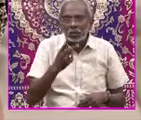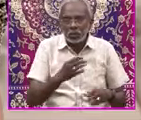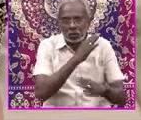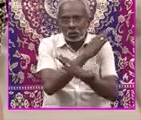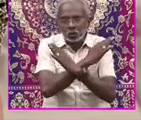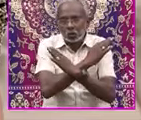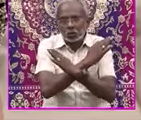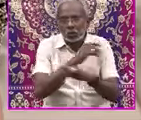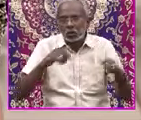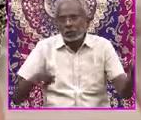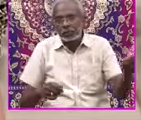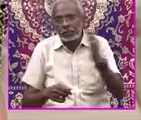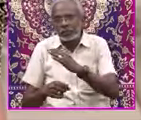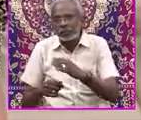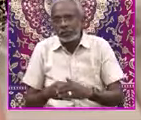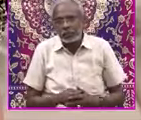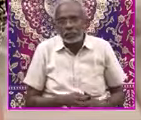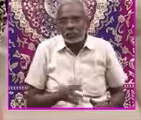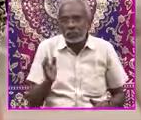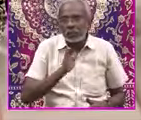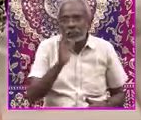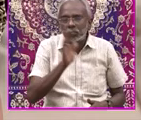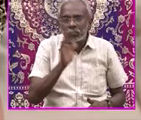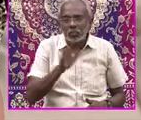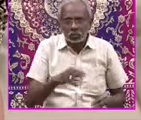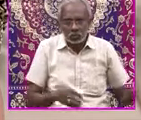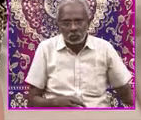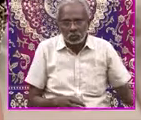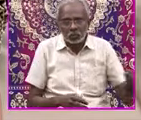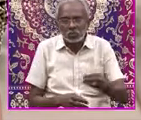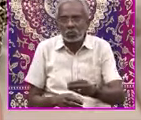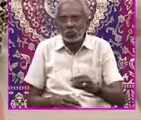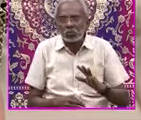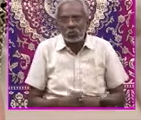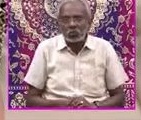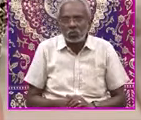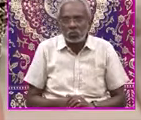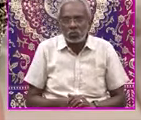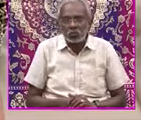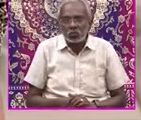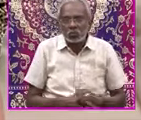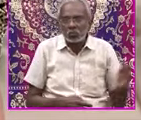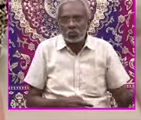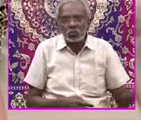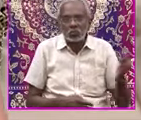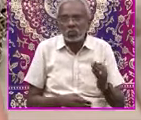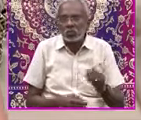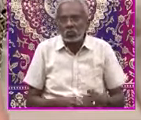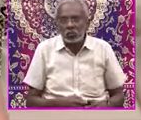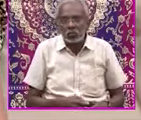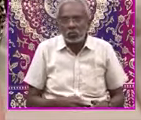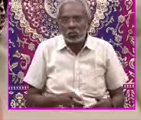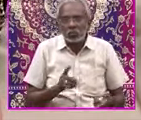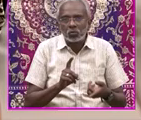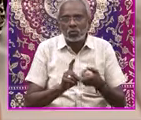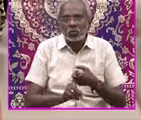வடகலிங்க மன்னன் என்ன பண்றான், நான்லாம் திரை செலுத்த மாட்டேன் அப்படின்னு மறுக்கிறதுனால அந்த வடகலிங்க மன்னன் மீது சோழ மன்னன்